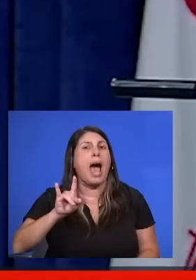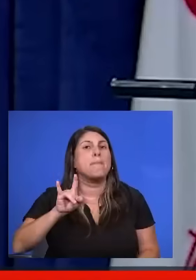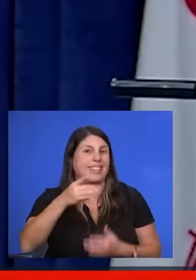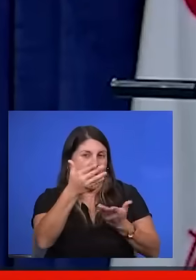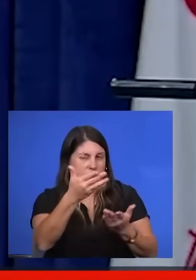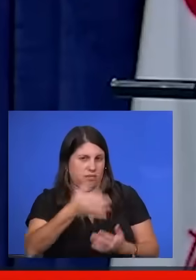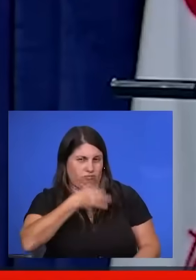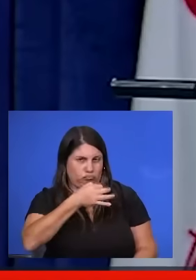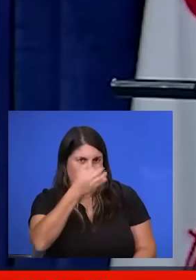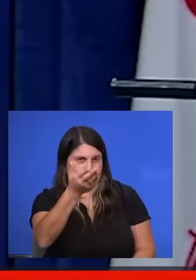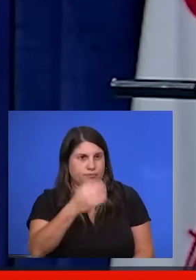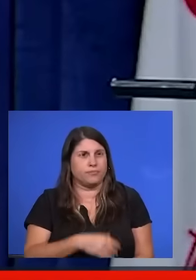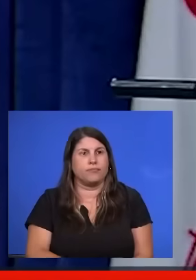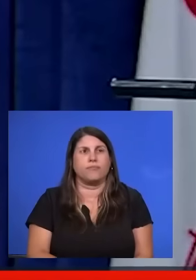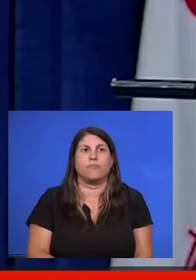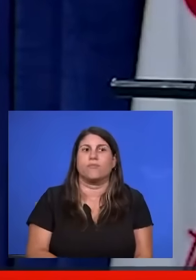אמריקה